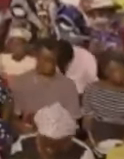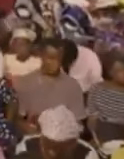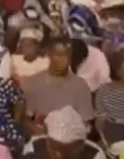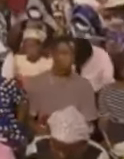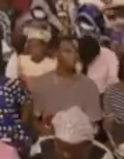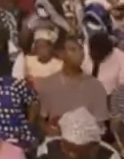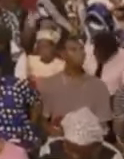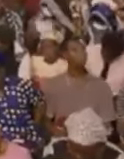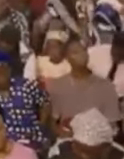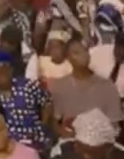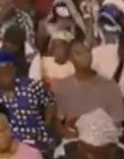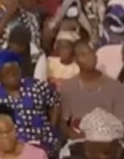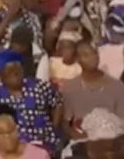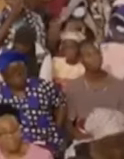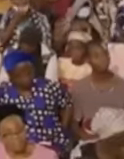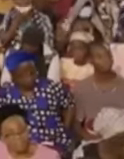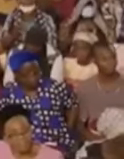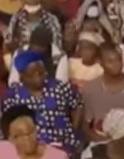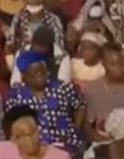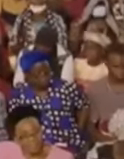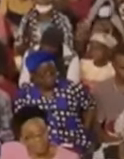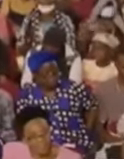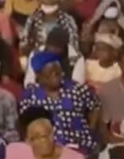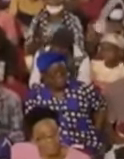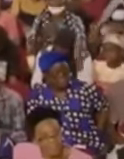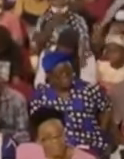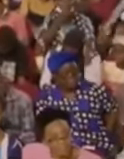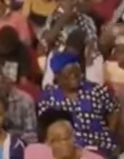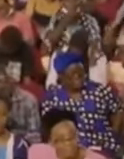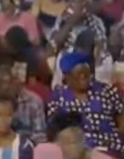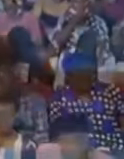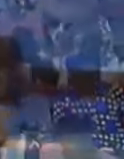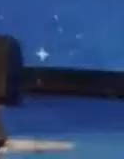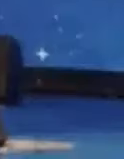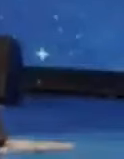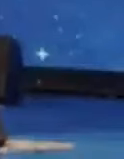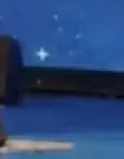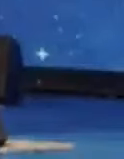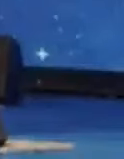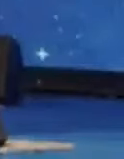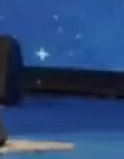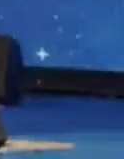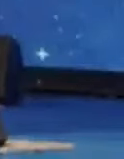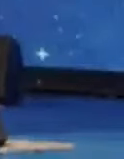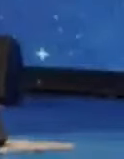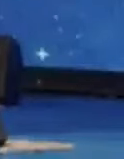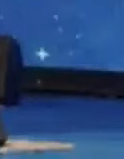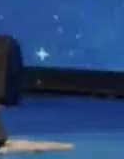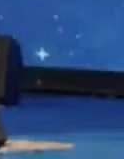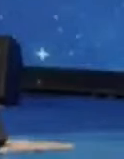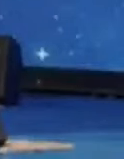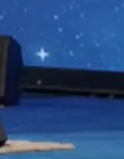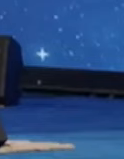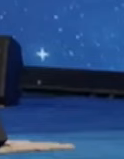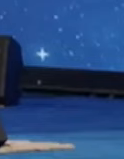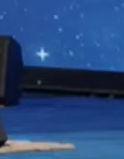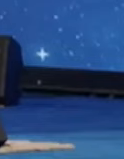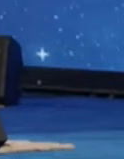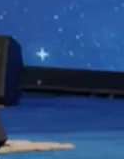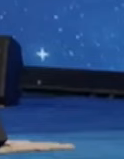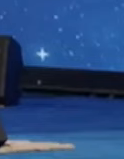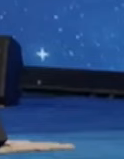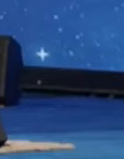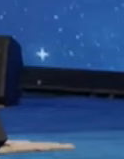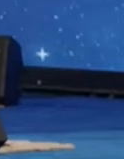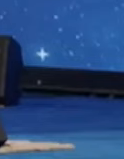lorsqu fut arrivé vu la grâce de Dieu il a vu la grâce de